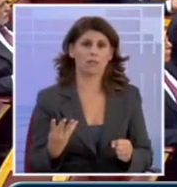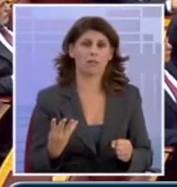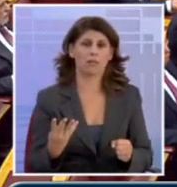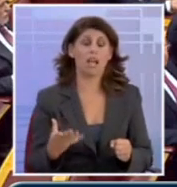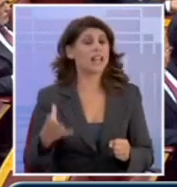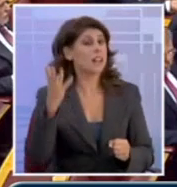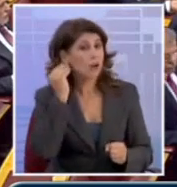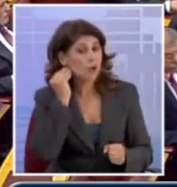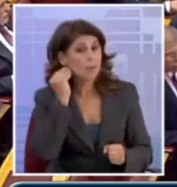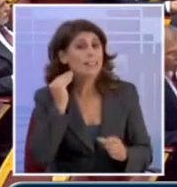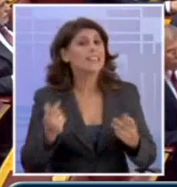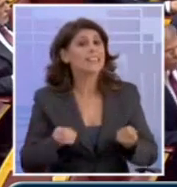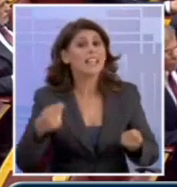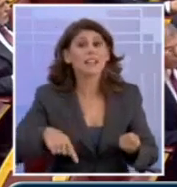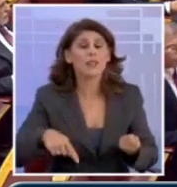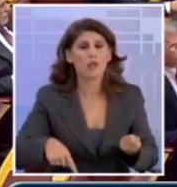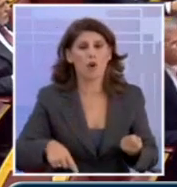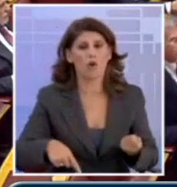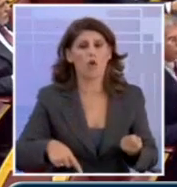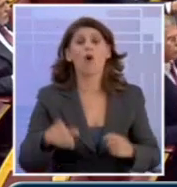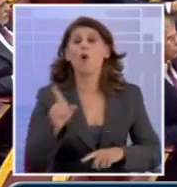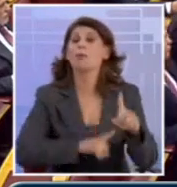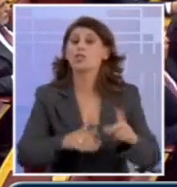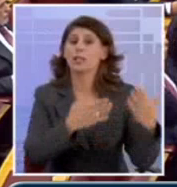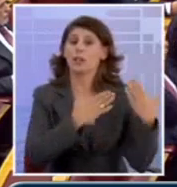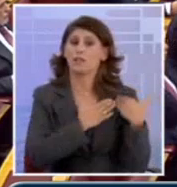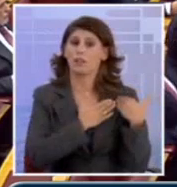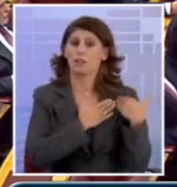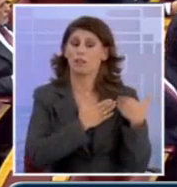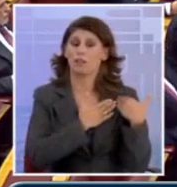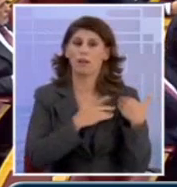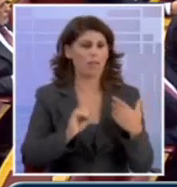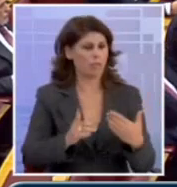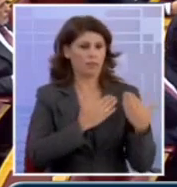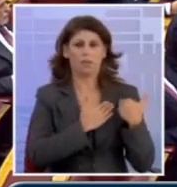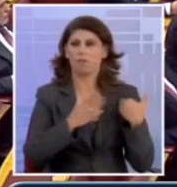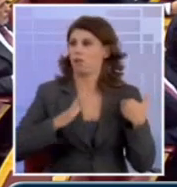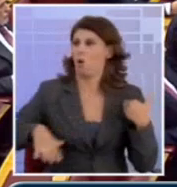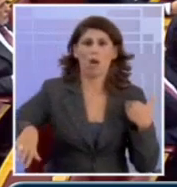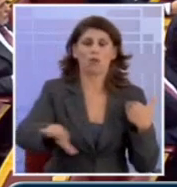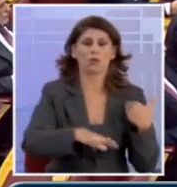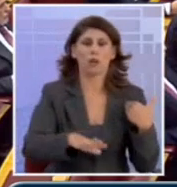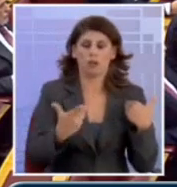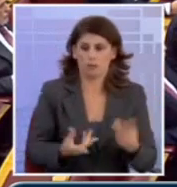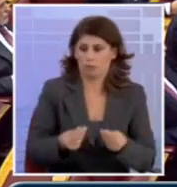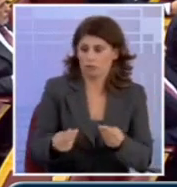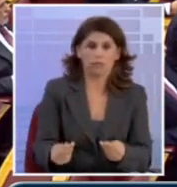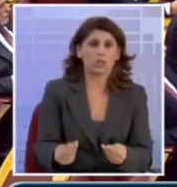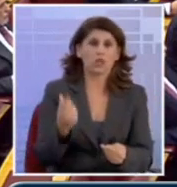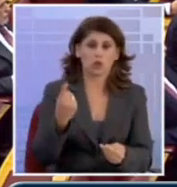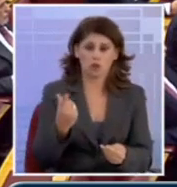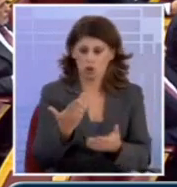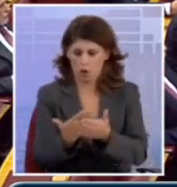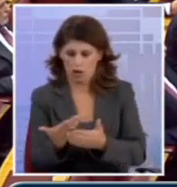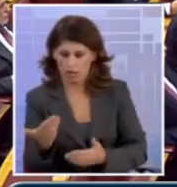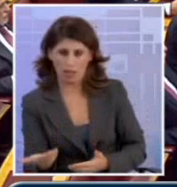Να πούμε τι γίνεται εδώ. Ποιος έχει την ευθύνη? Δεν έχει λοιπόν την ευθύνη ο λαός. Γιατί αν του βάζεις στο ένα